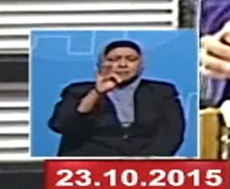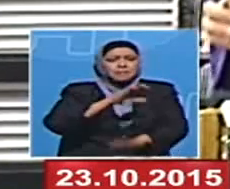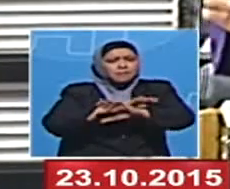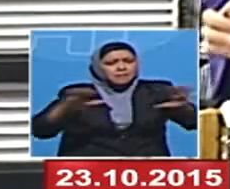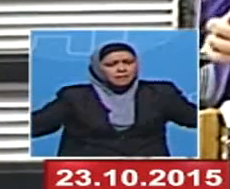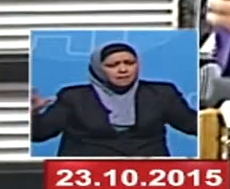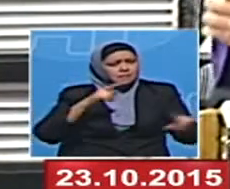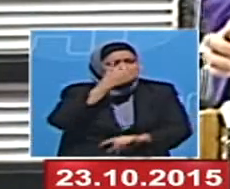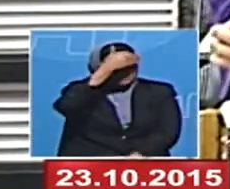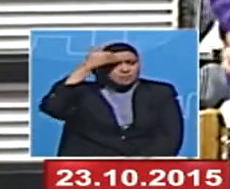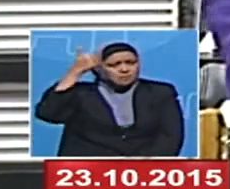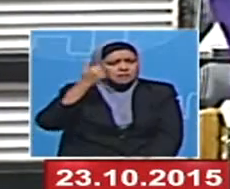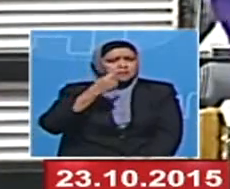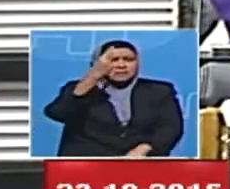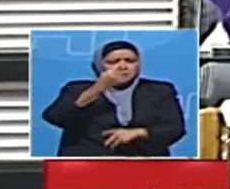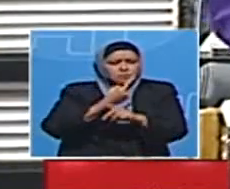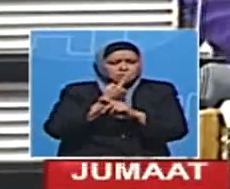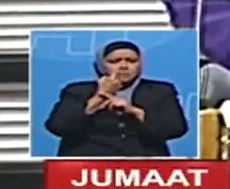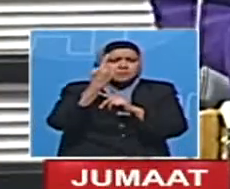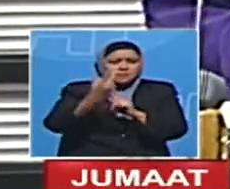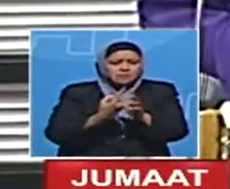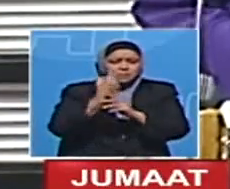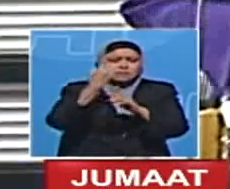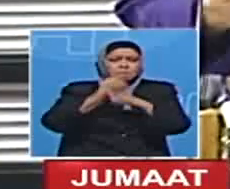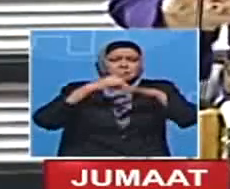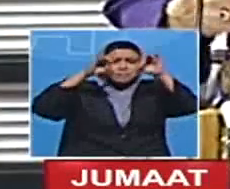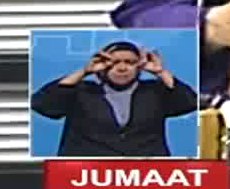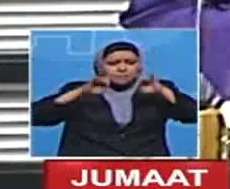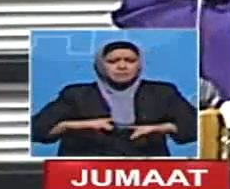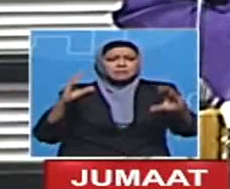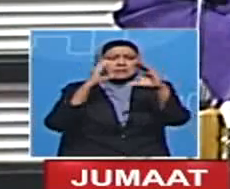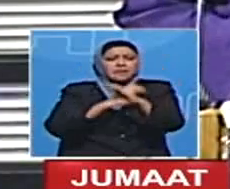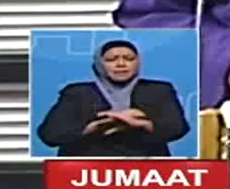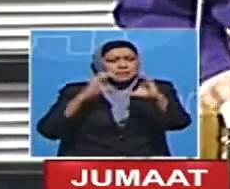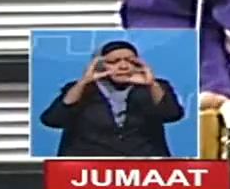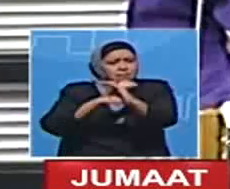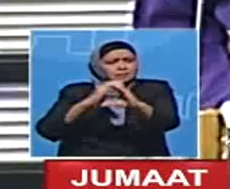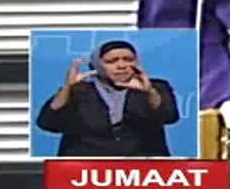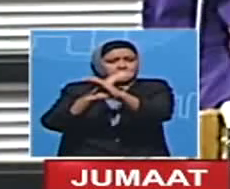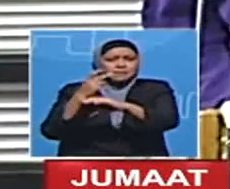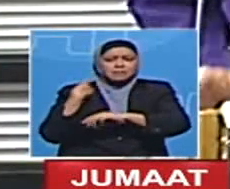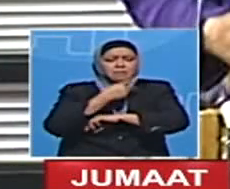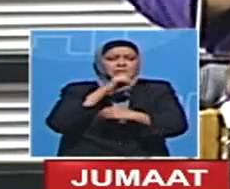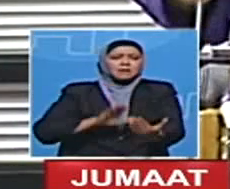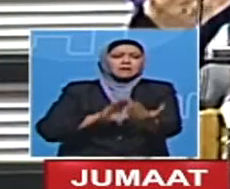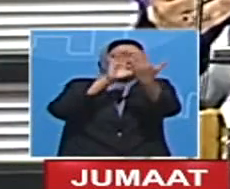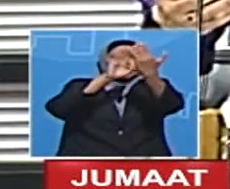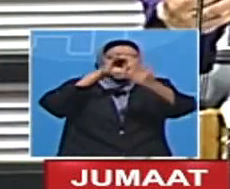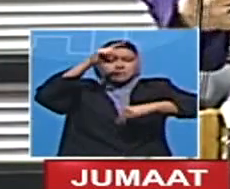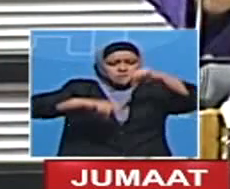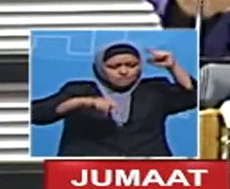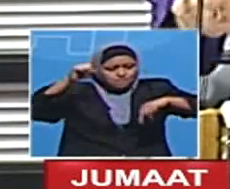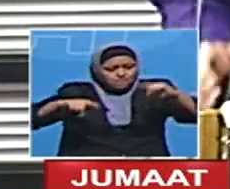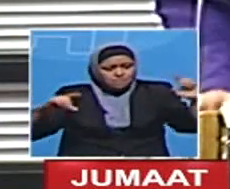persatu datangnya dugaan terhadap ekonomi negara kita telah berdepan dengan pelbagai ketidakkeruan ekonomi